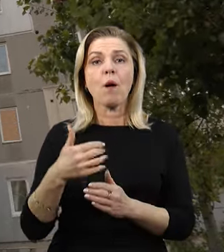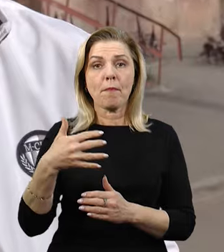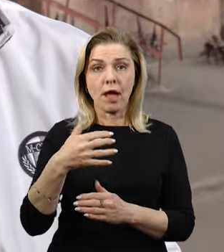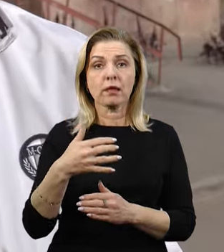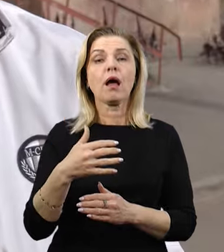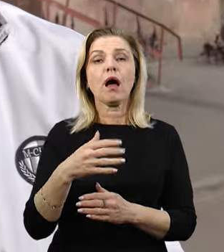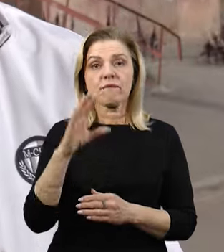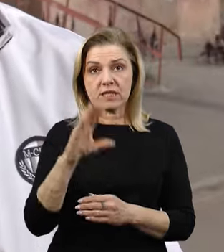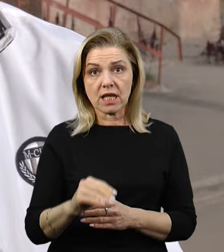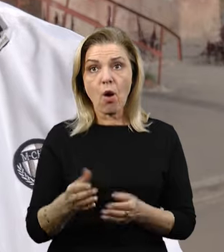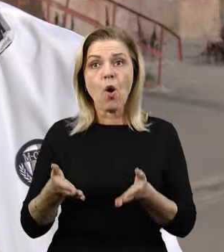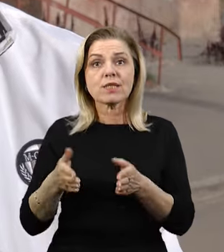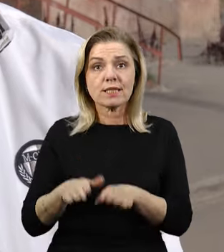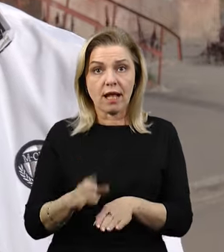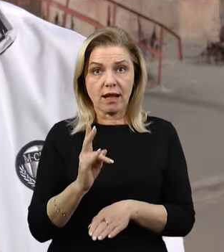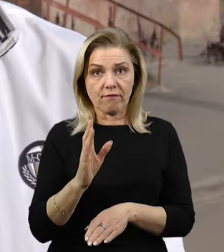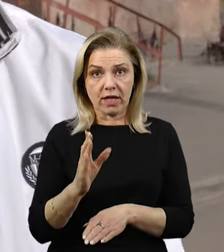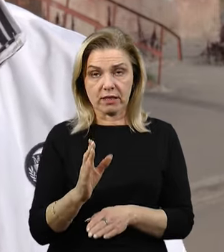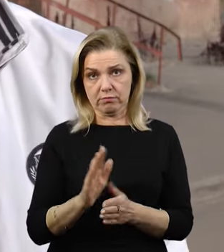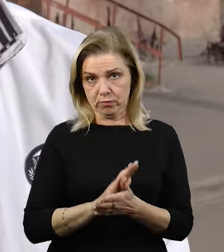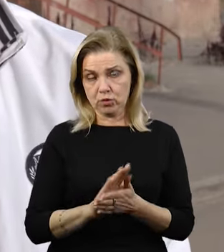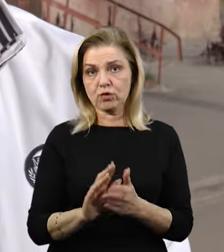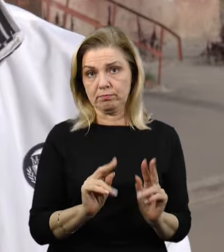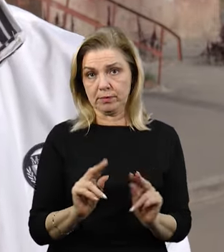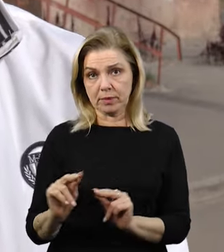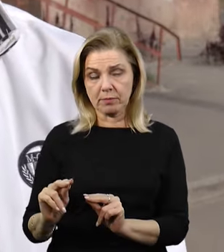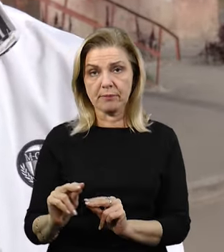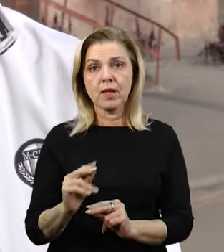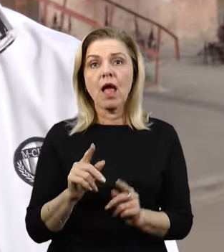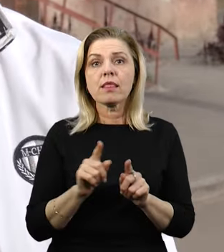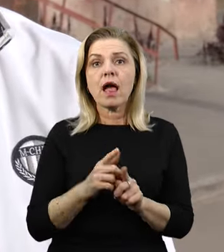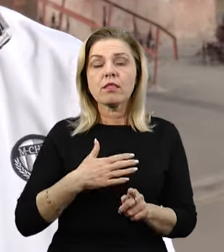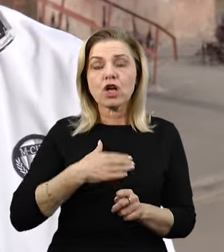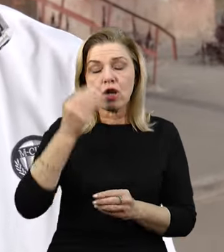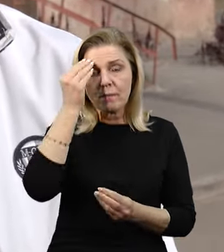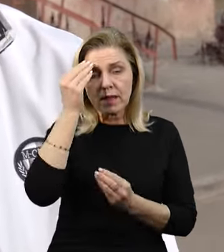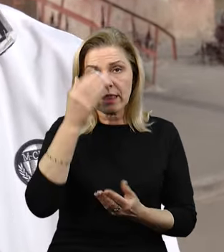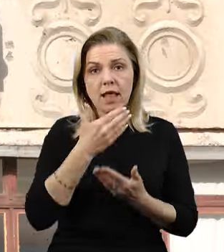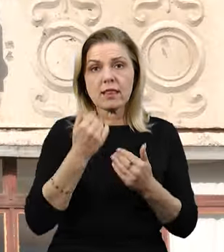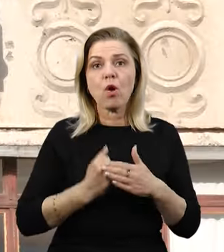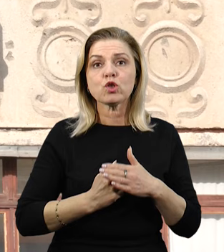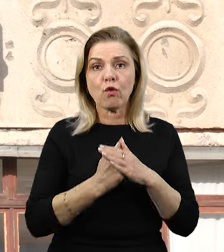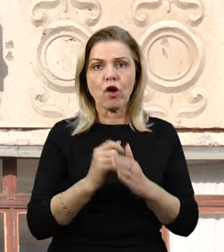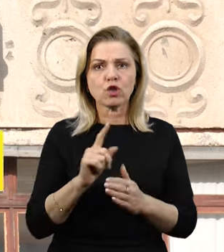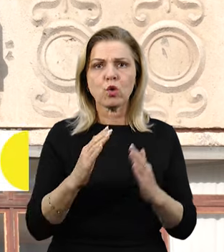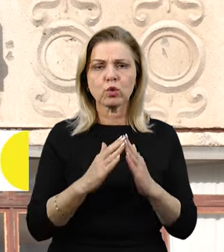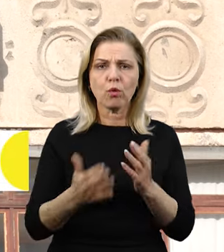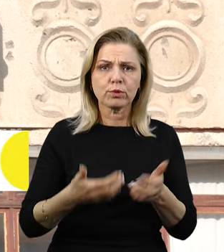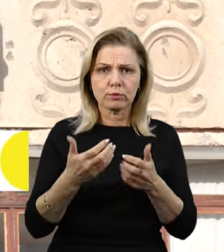цілі. На наш погляд, немає зовсім підстав для того, щоб його зруйнувати до основання.